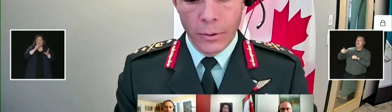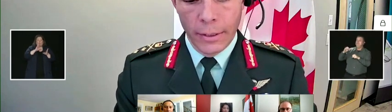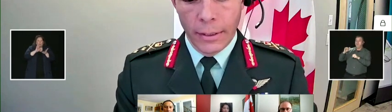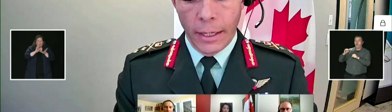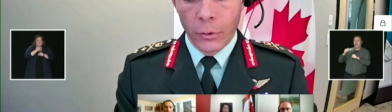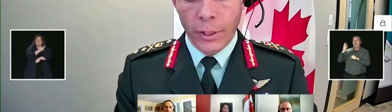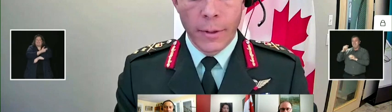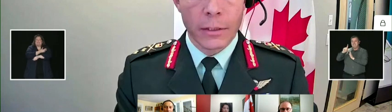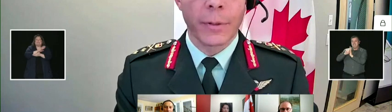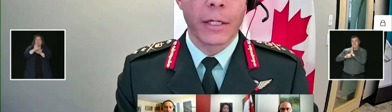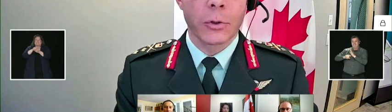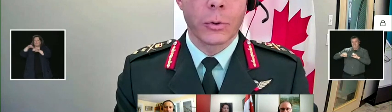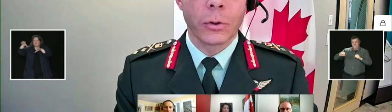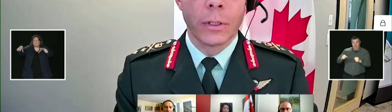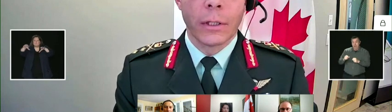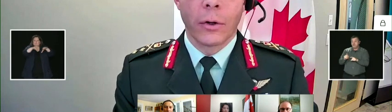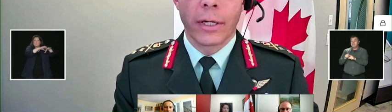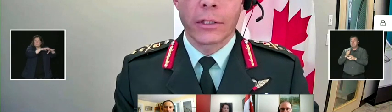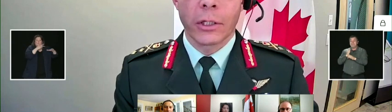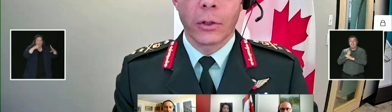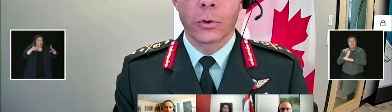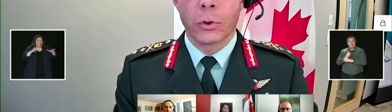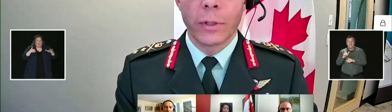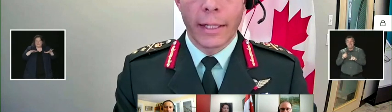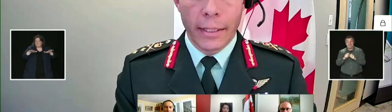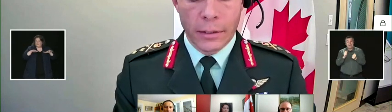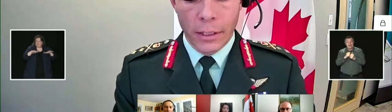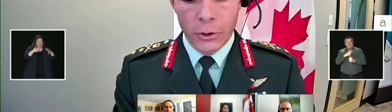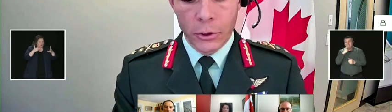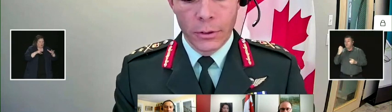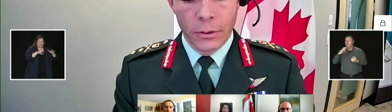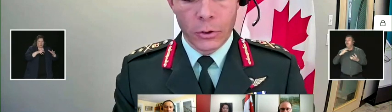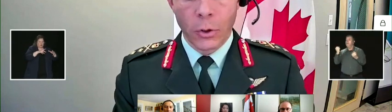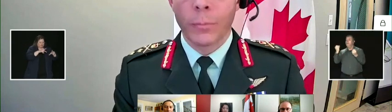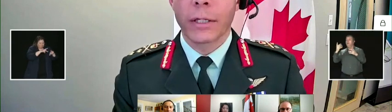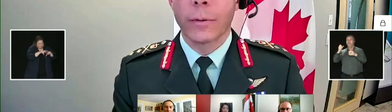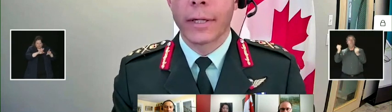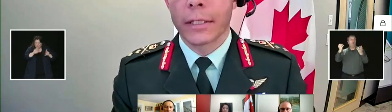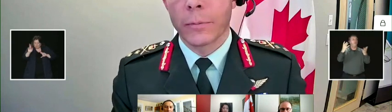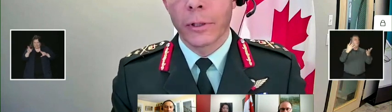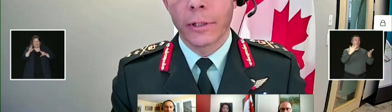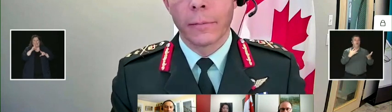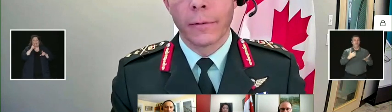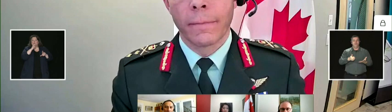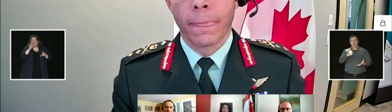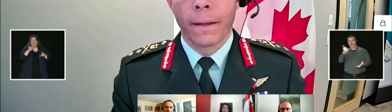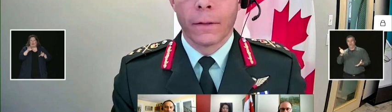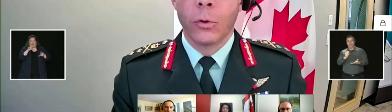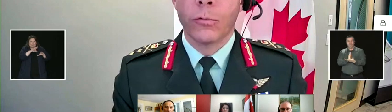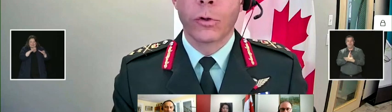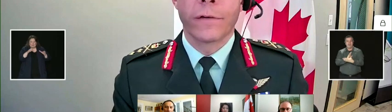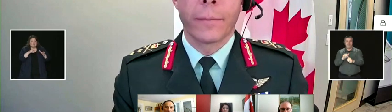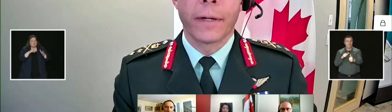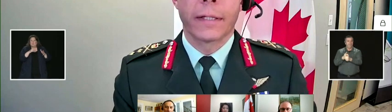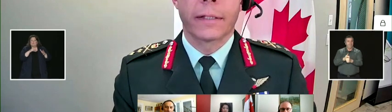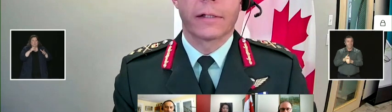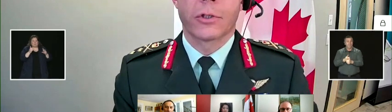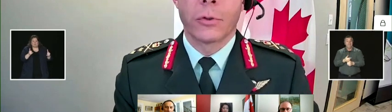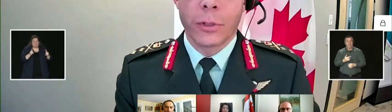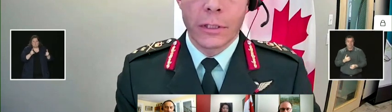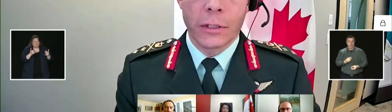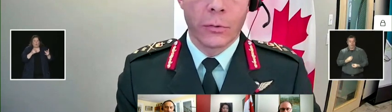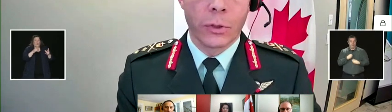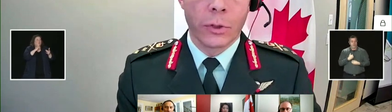congélation à ultra basse température et un accès continu à la glace sèche ne sont pas actuellement disponibles. De nouveaux développements tels